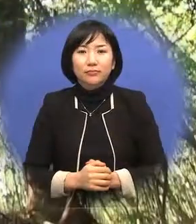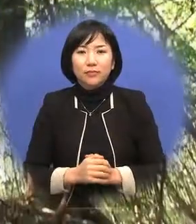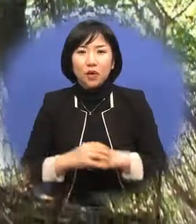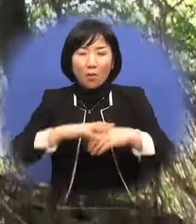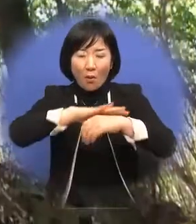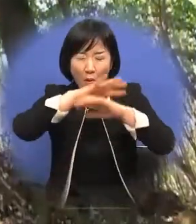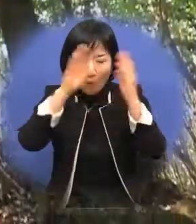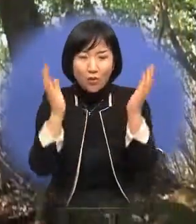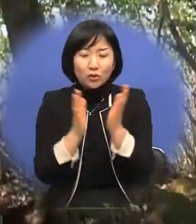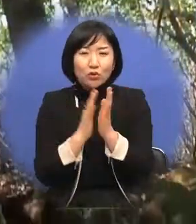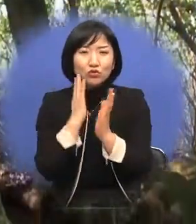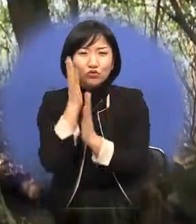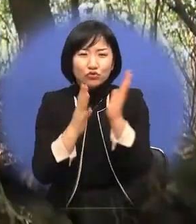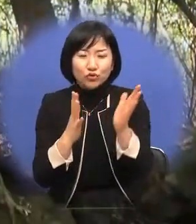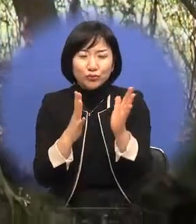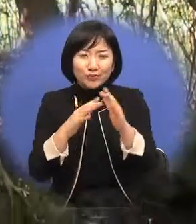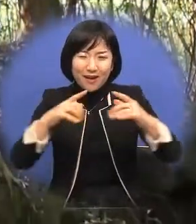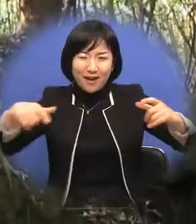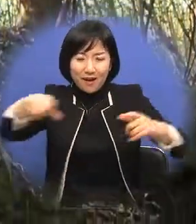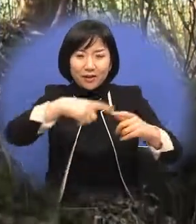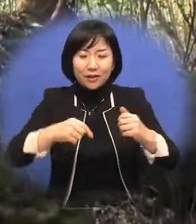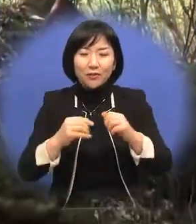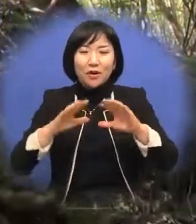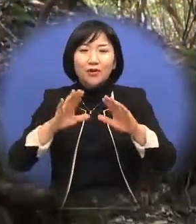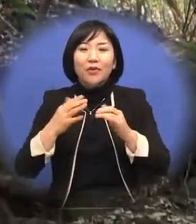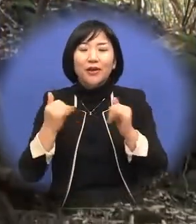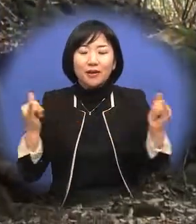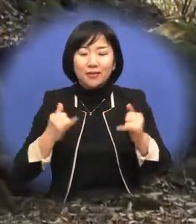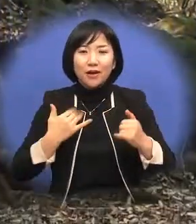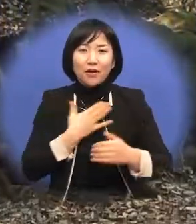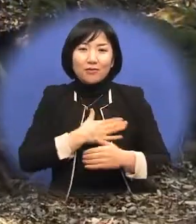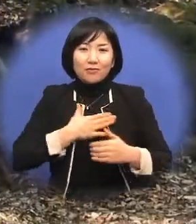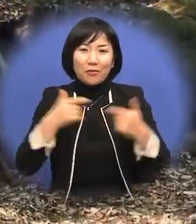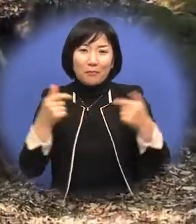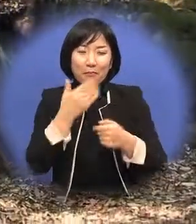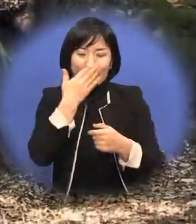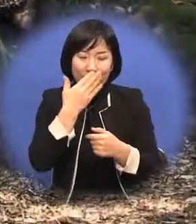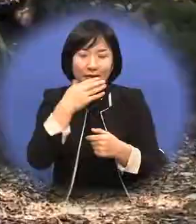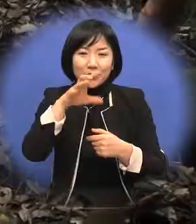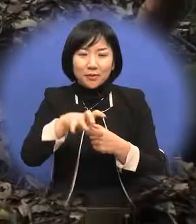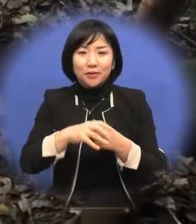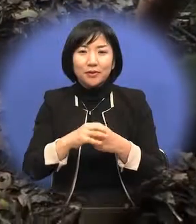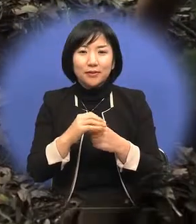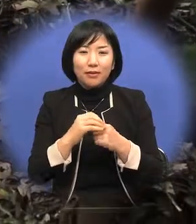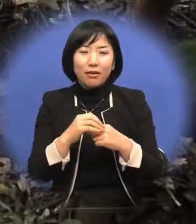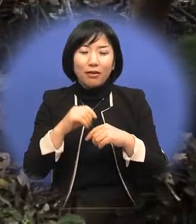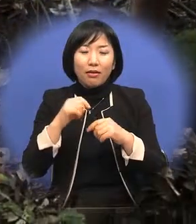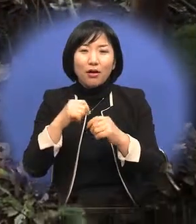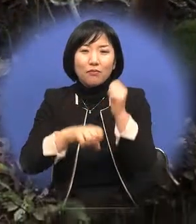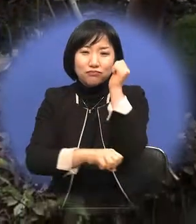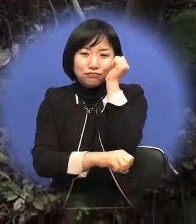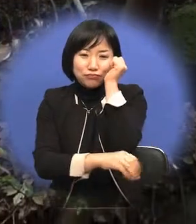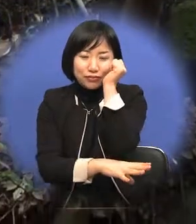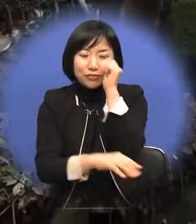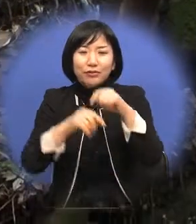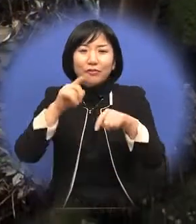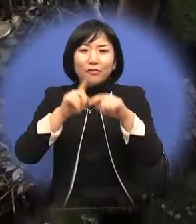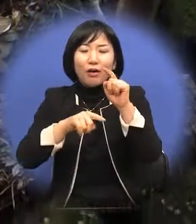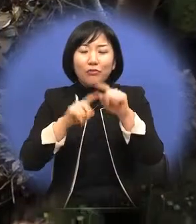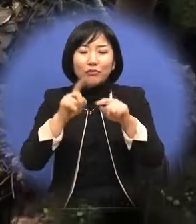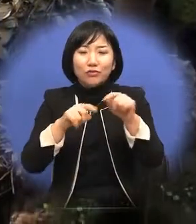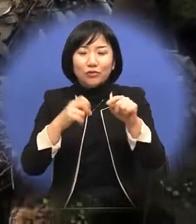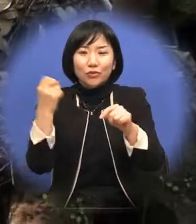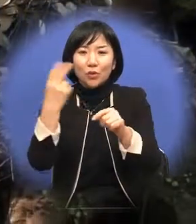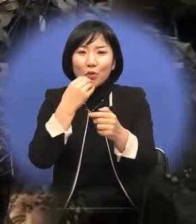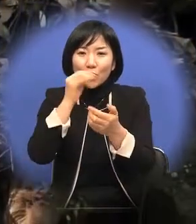온통 숲지대여서 현대인들의 힐링 장소로도 그만입니다. 안상한 뿌리를 드러낸 나무들과